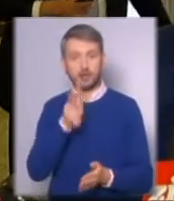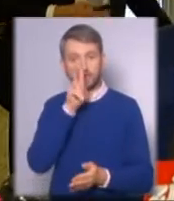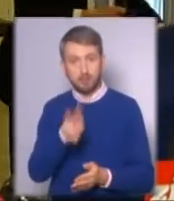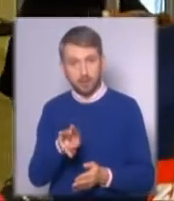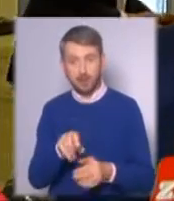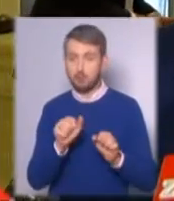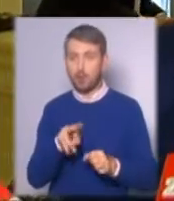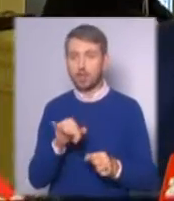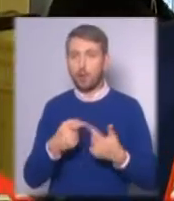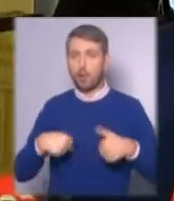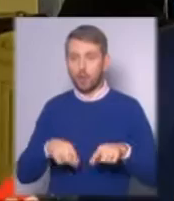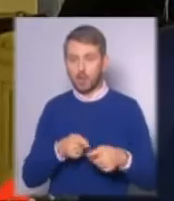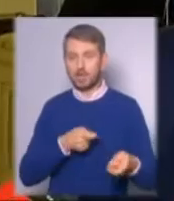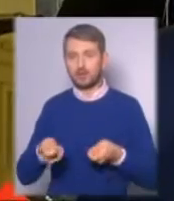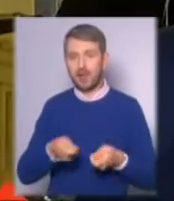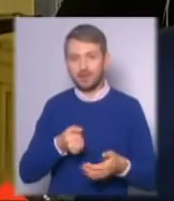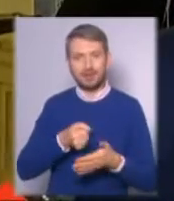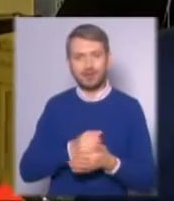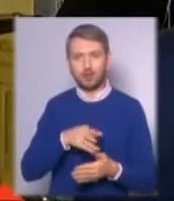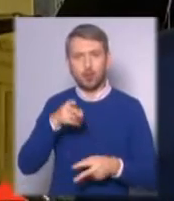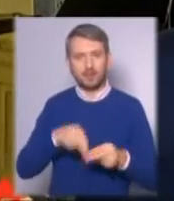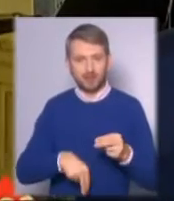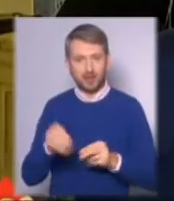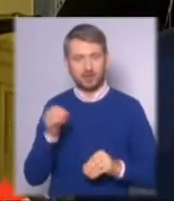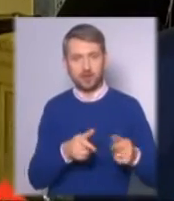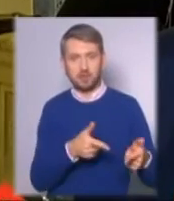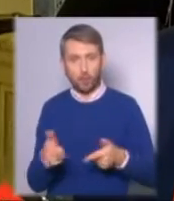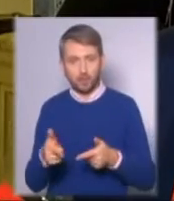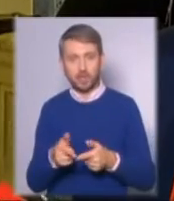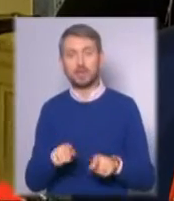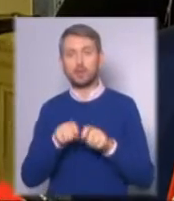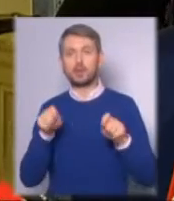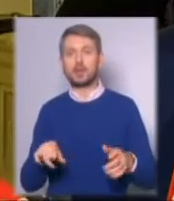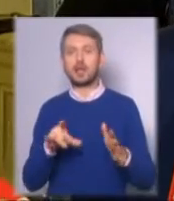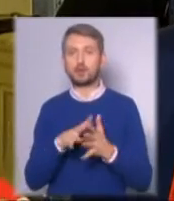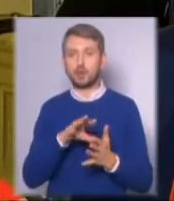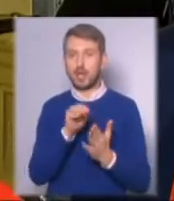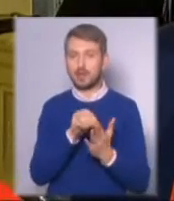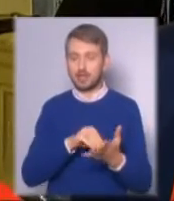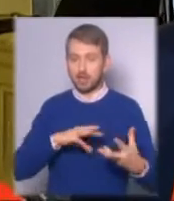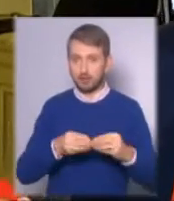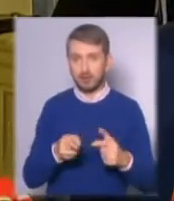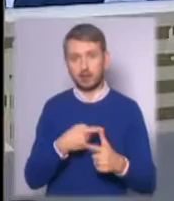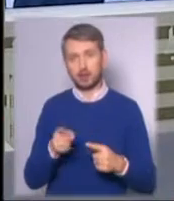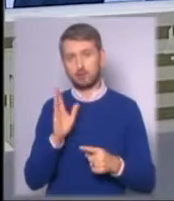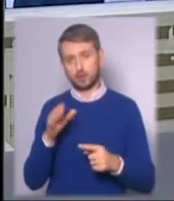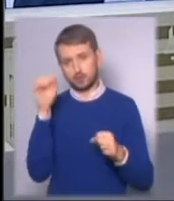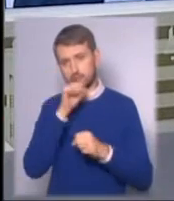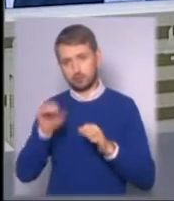орган власти, еще не до конца сформированный, запустить электронное декларирование? Или же это будет опять профанация?